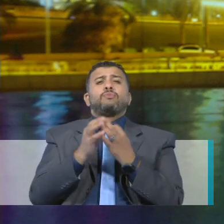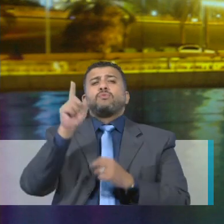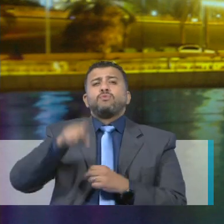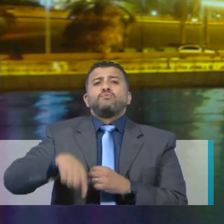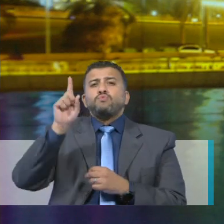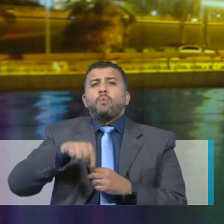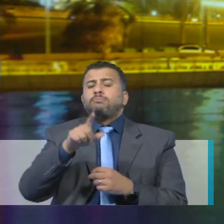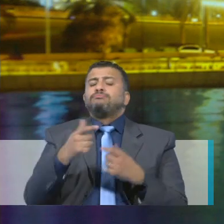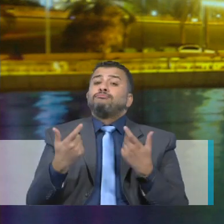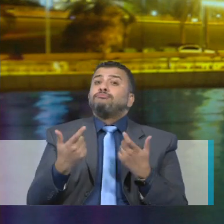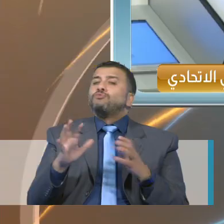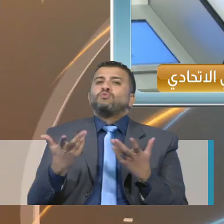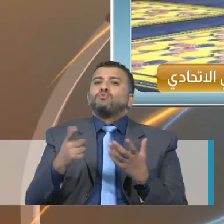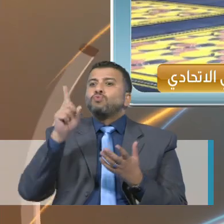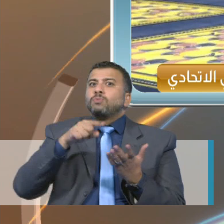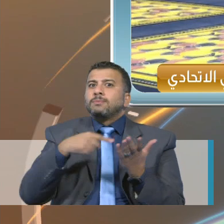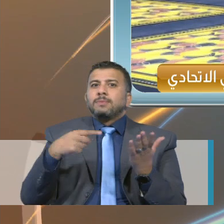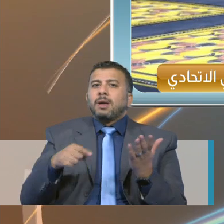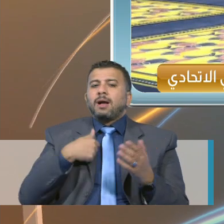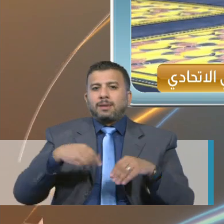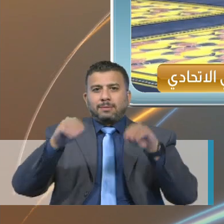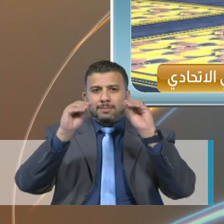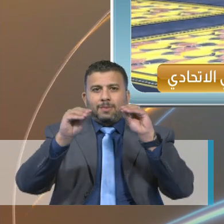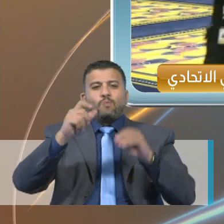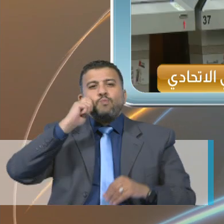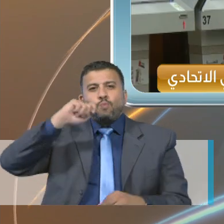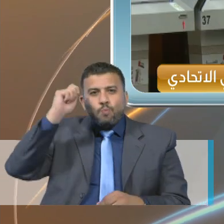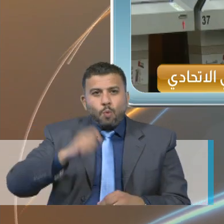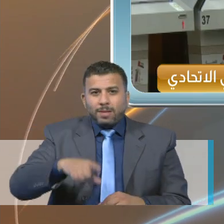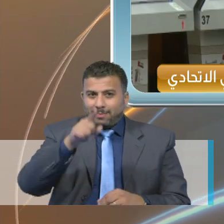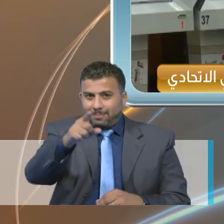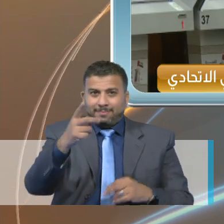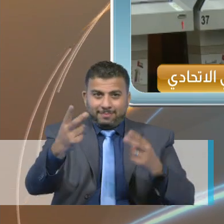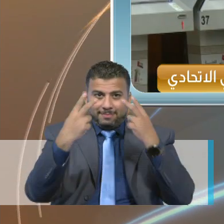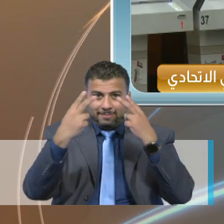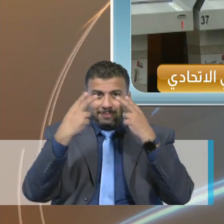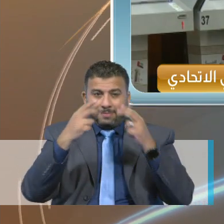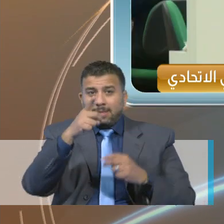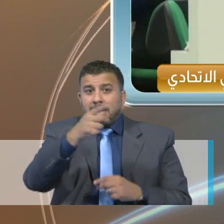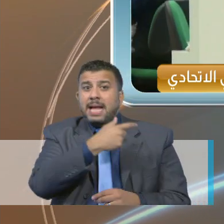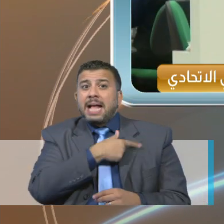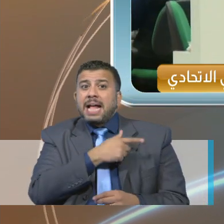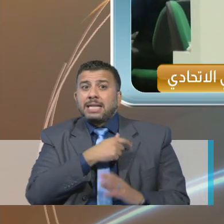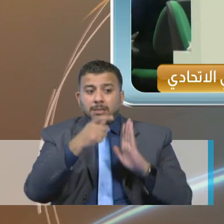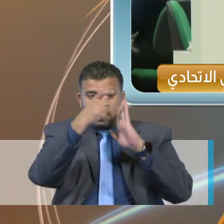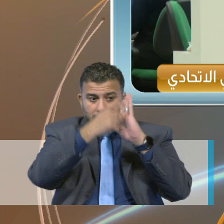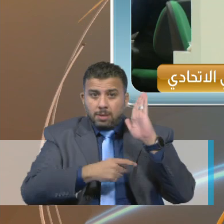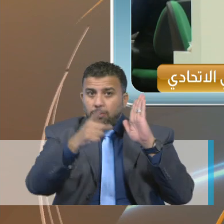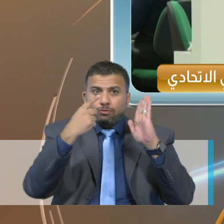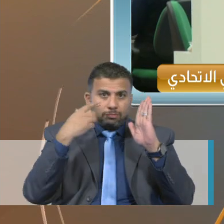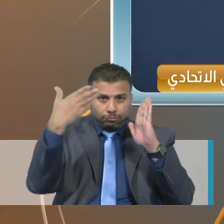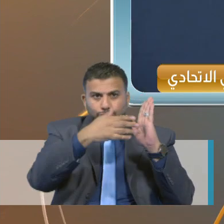المنتظر؟ حقيقة أدعو إخواني المواطنين للتأكد من ورود أسمائهم في قوائم الهيئات